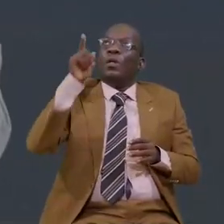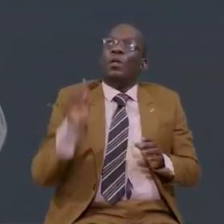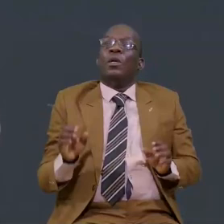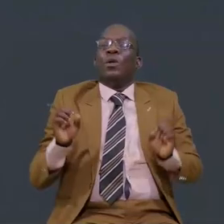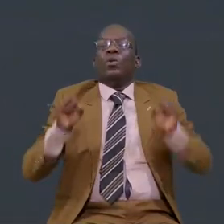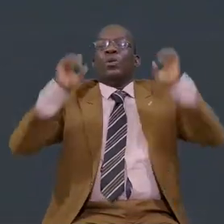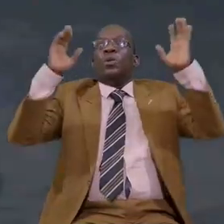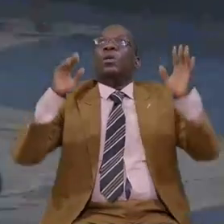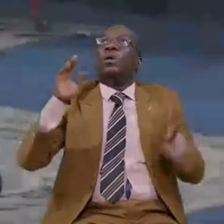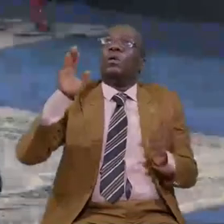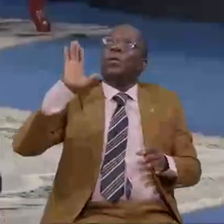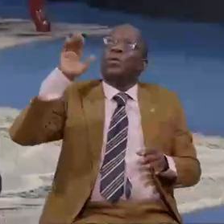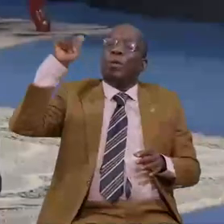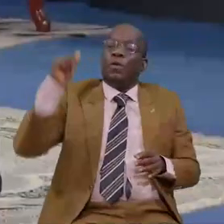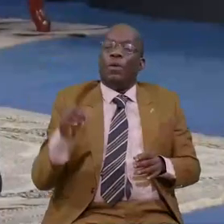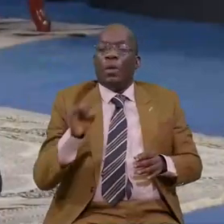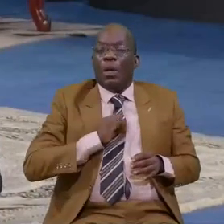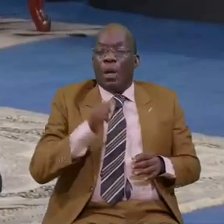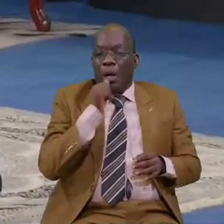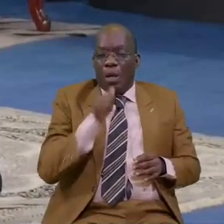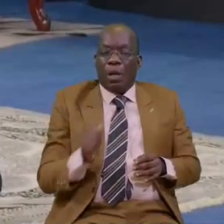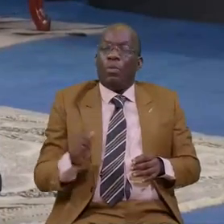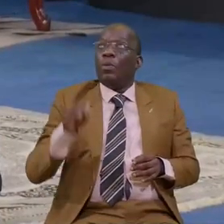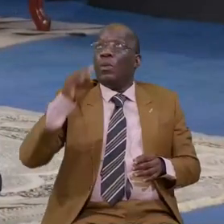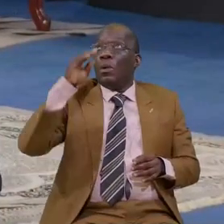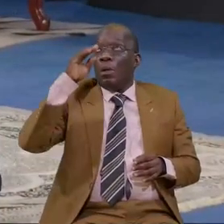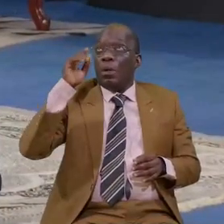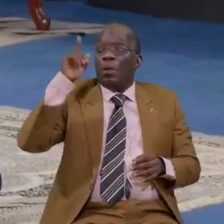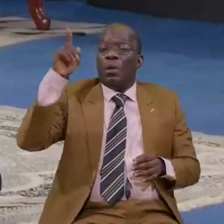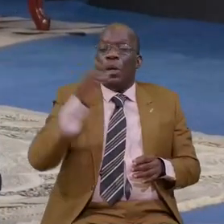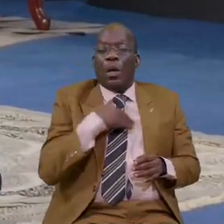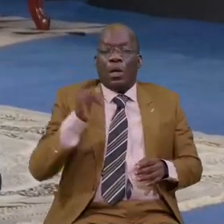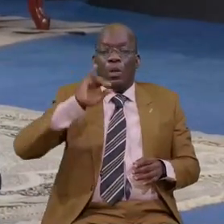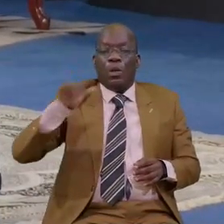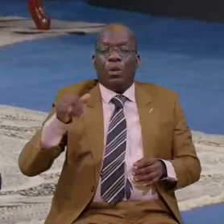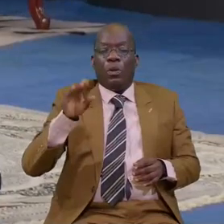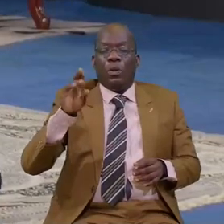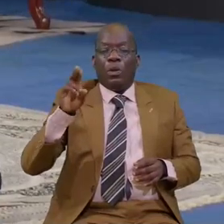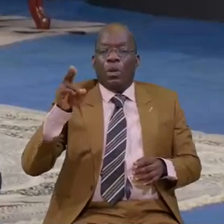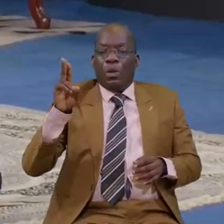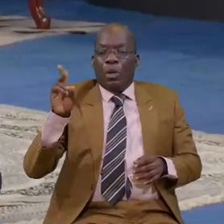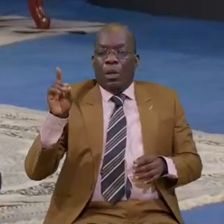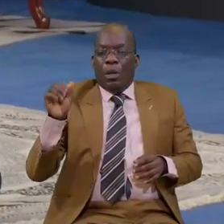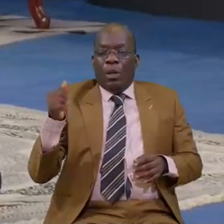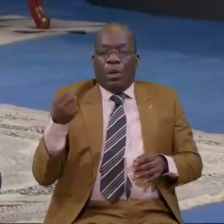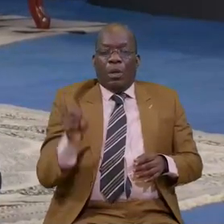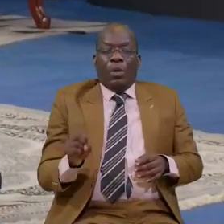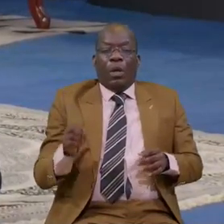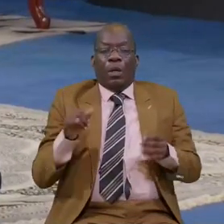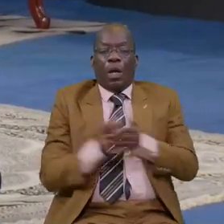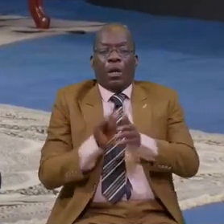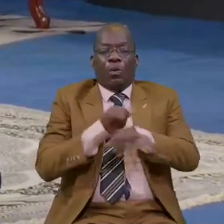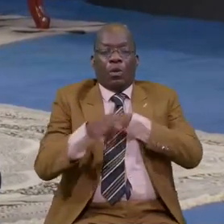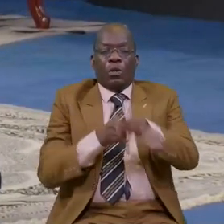Il s'est soumis. Il a tout abandonné. C'est moi. Et Judas, qui le